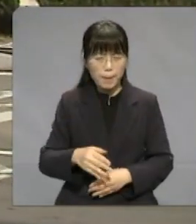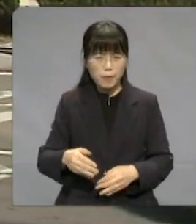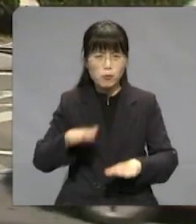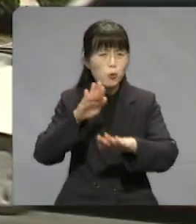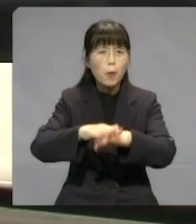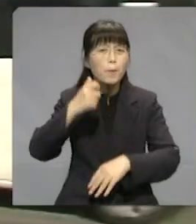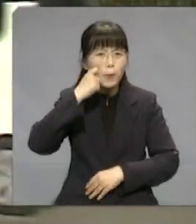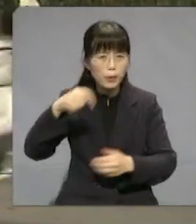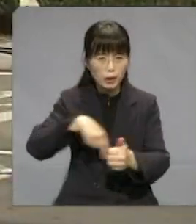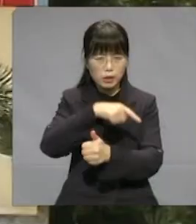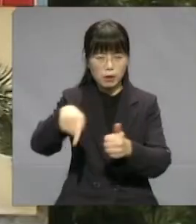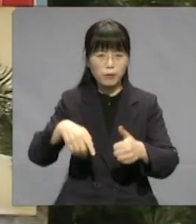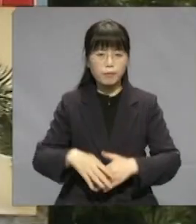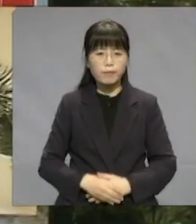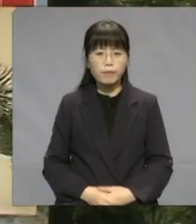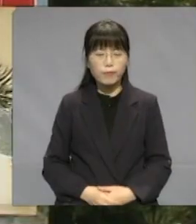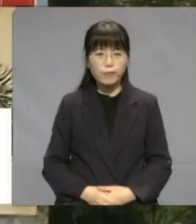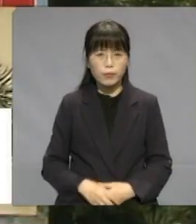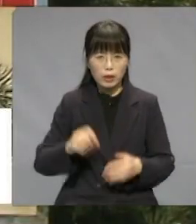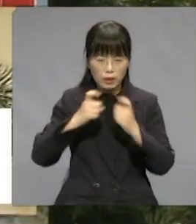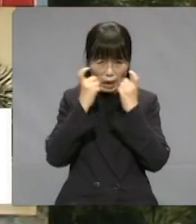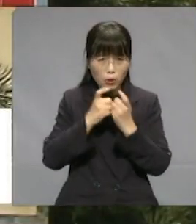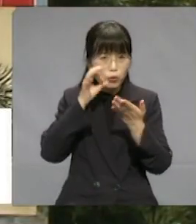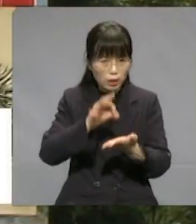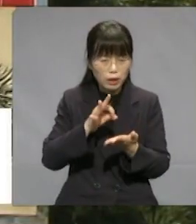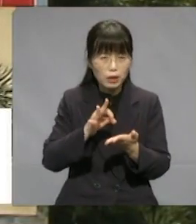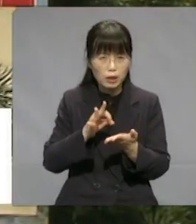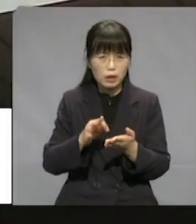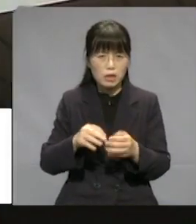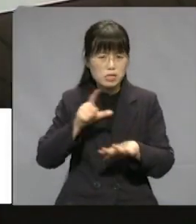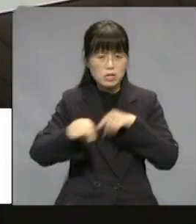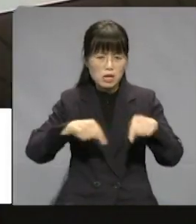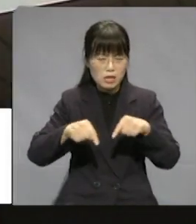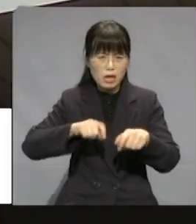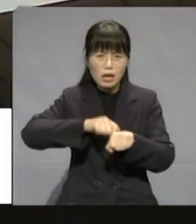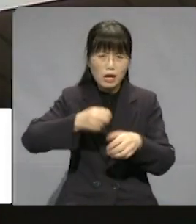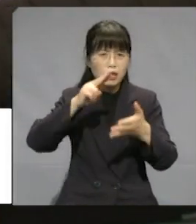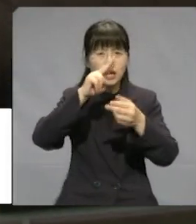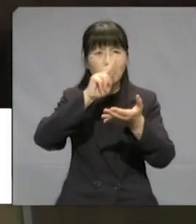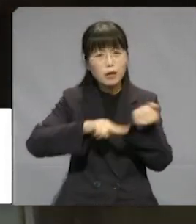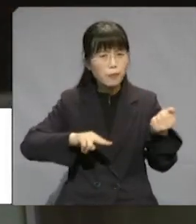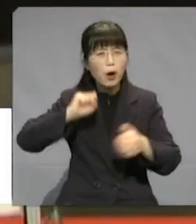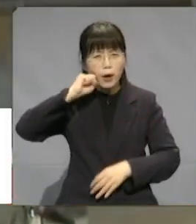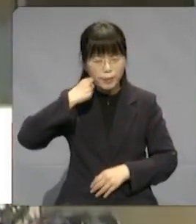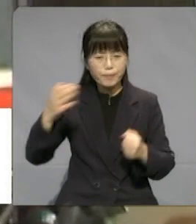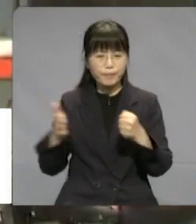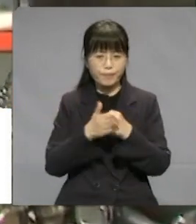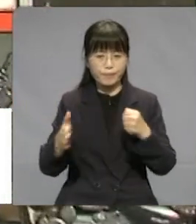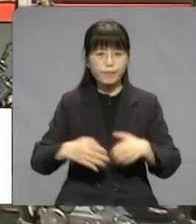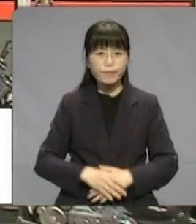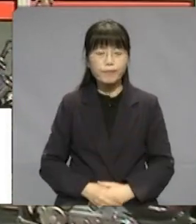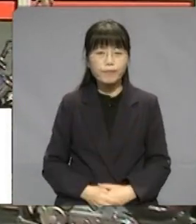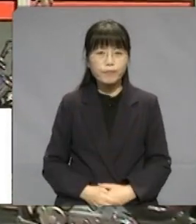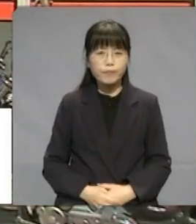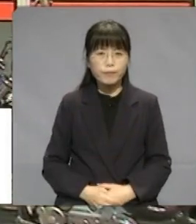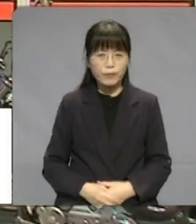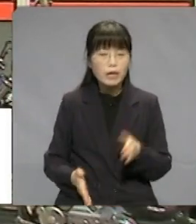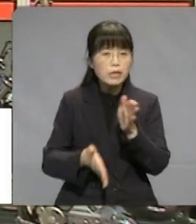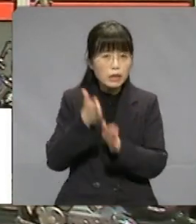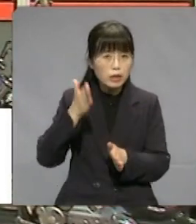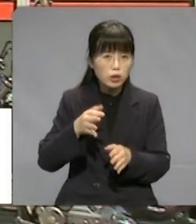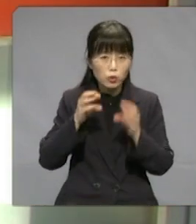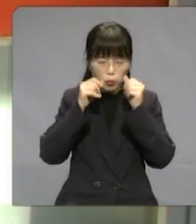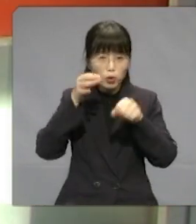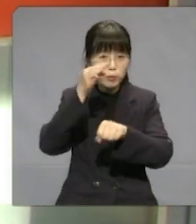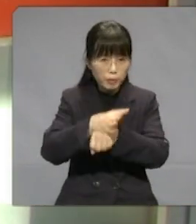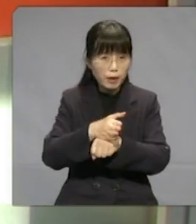손을 못 대는 상황. 사유재산이라 지자체가 강제 처분에 나서기 어렵기 때문입니다. 시는